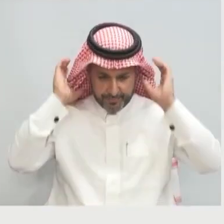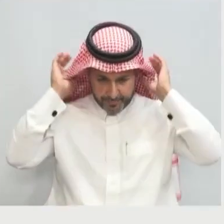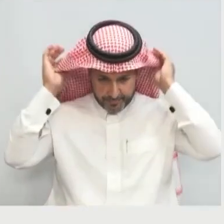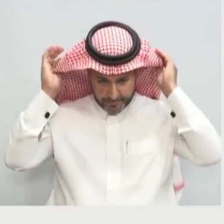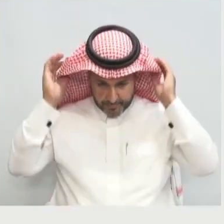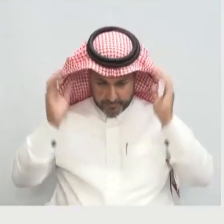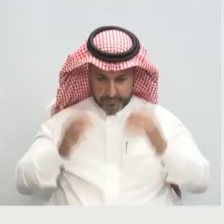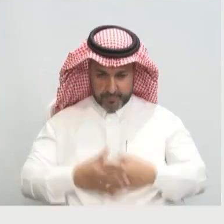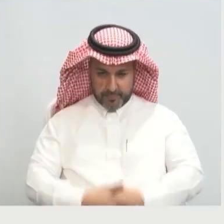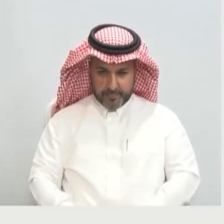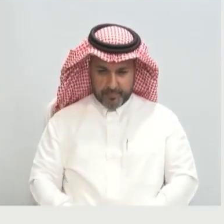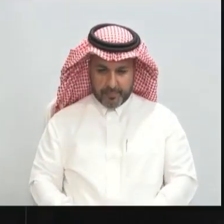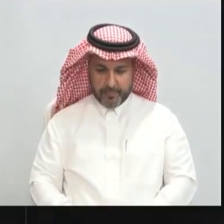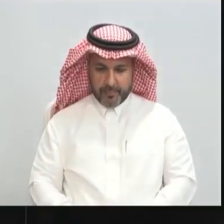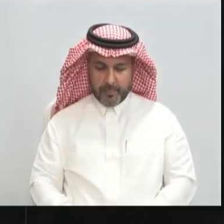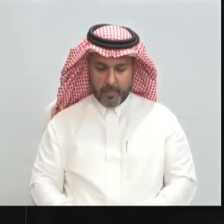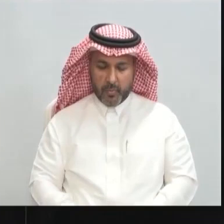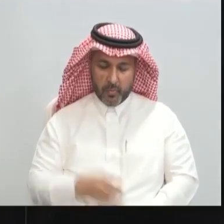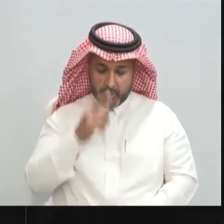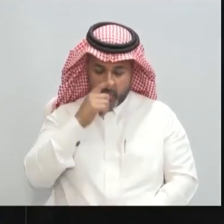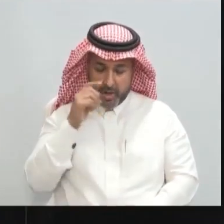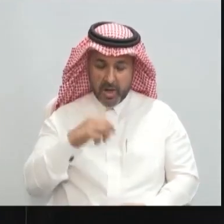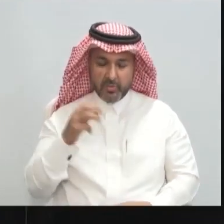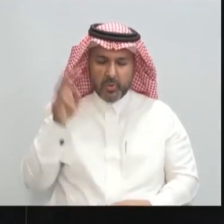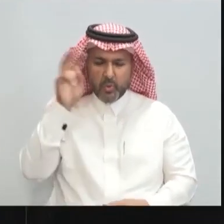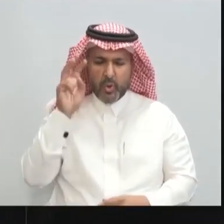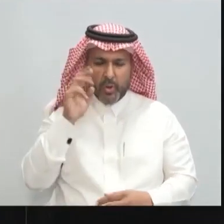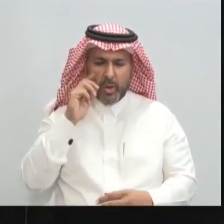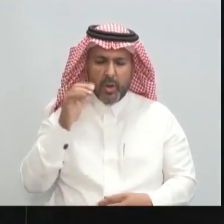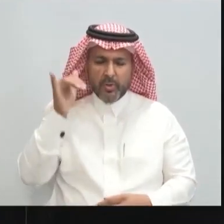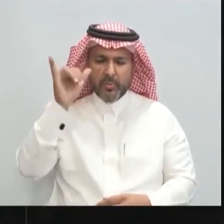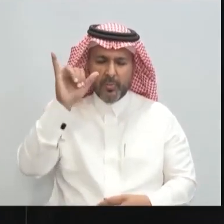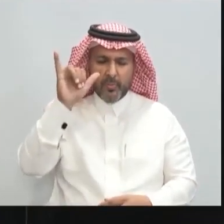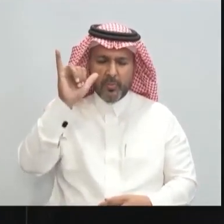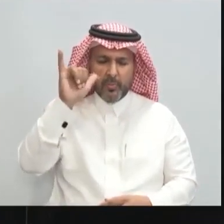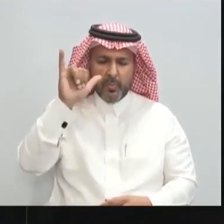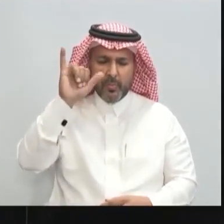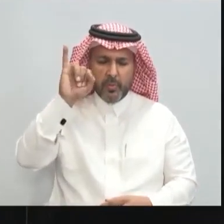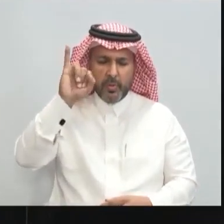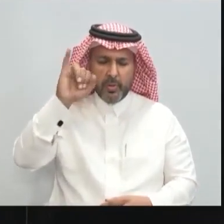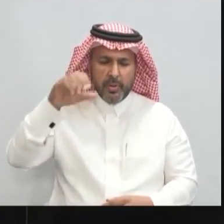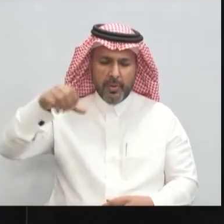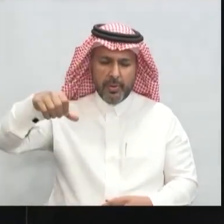الموظفين في عديد من المنظمات كثير من المنظمات تنشا عبر الواتس او التطبيقات الاخرى المشابهه او جميع